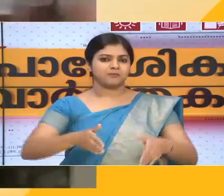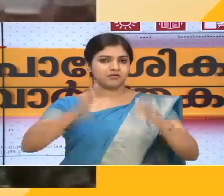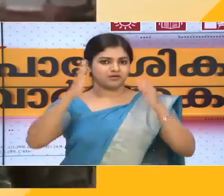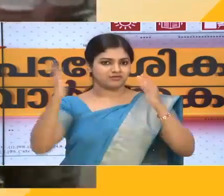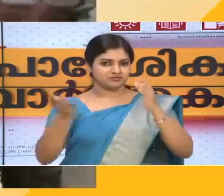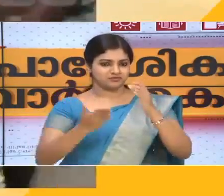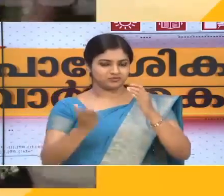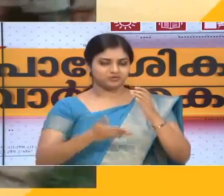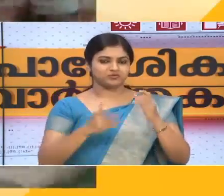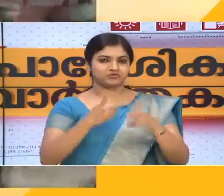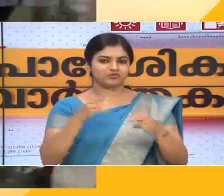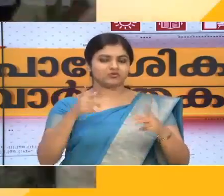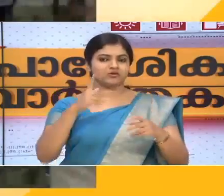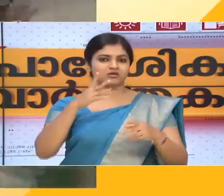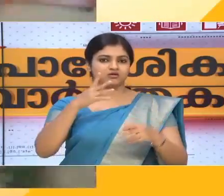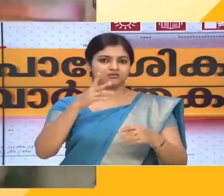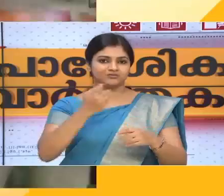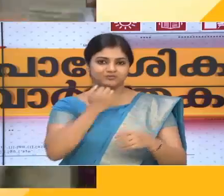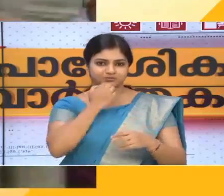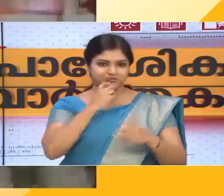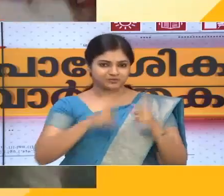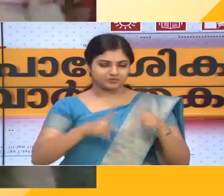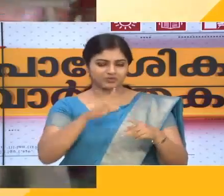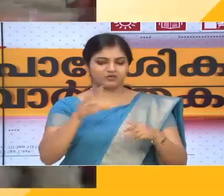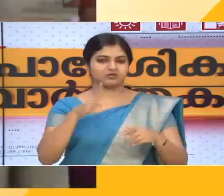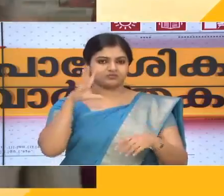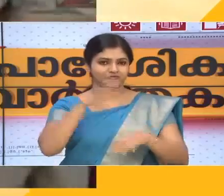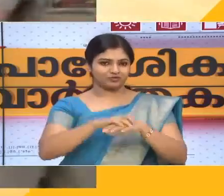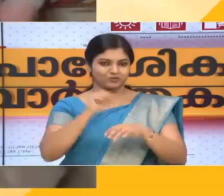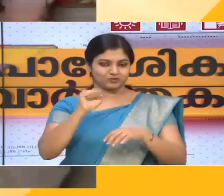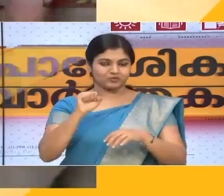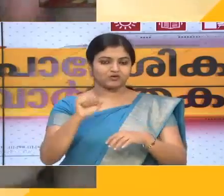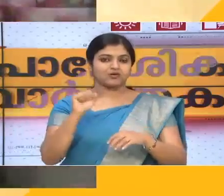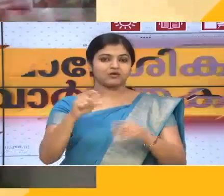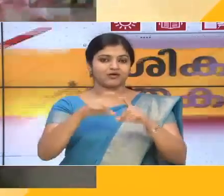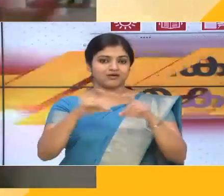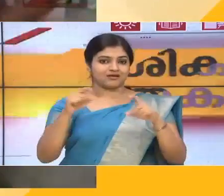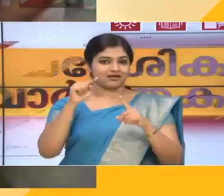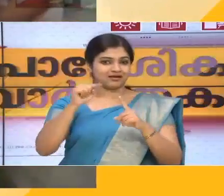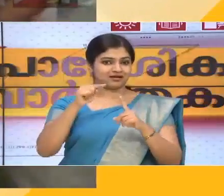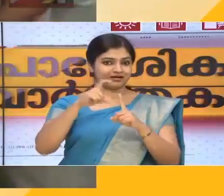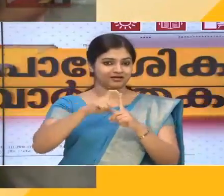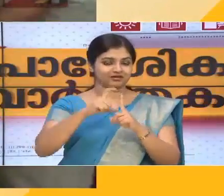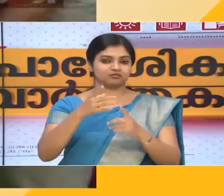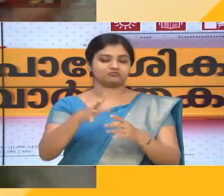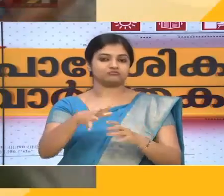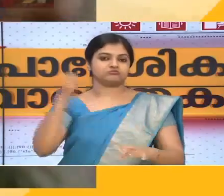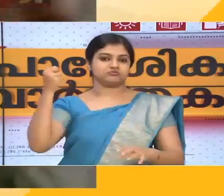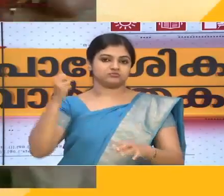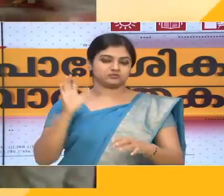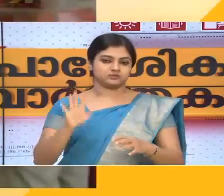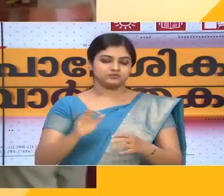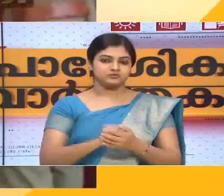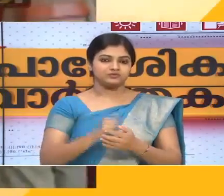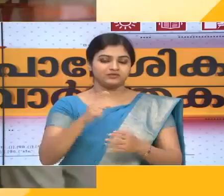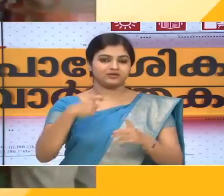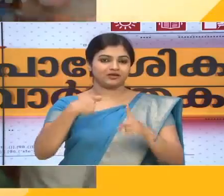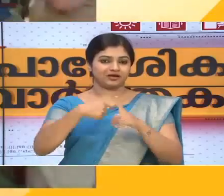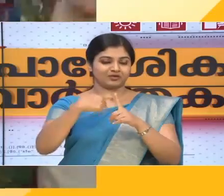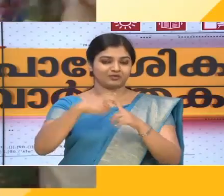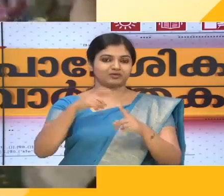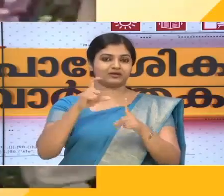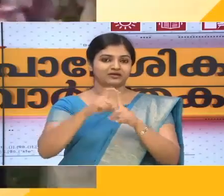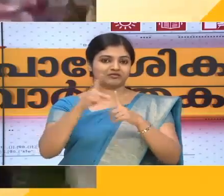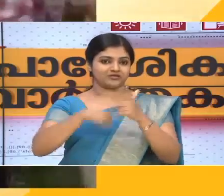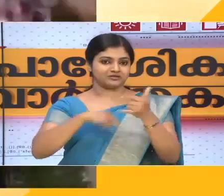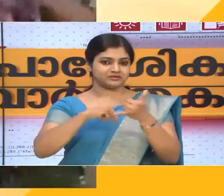പരിശോധിക്കാൻ ചുമതലയുള്ള വനംവകുപ്പ് ഇന്റലിജൻസ് വിഭാഗത്തിലെ ഉദ്യോഗസ്ഥനായ സുജിത്തിന്റെ ഐഡി കാർഡ് ഉൾപ്പെടെ സംഘം പിടിച്ചു വാങ്ങിയതായും പരാതി നൽകിയിട്ടുണ്ട്. കട്ടപ്പന DVSPയുടെ നേതൃത്വത്തിലാണ്